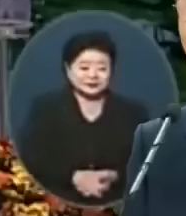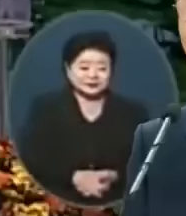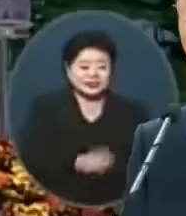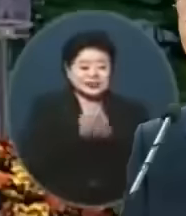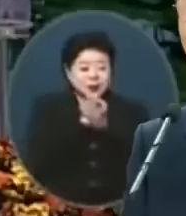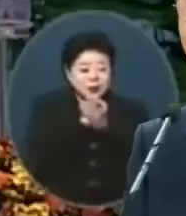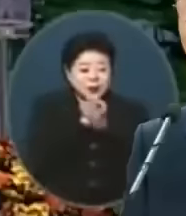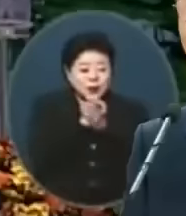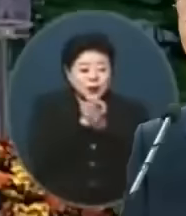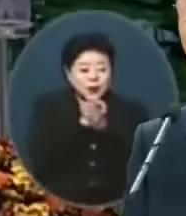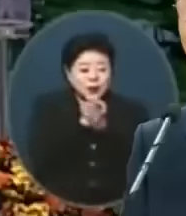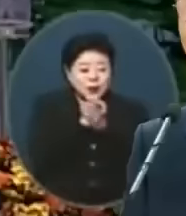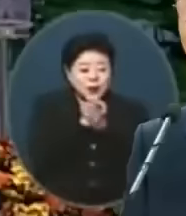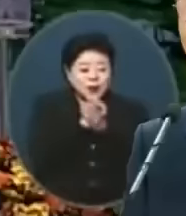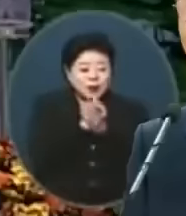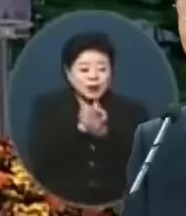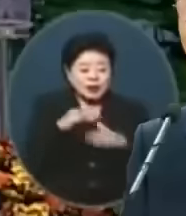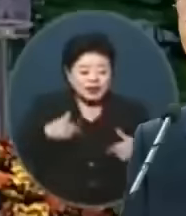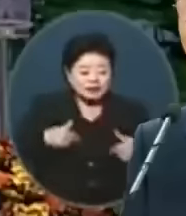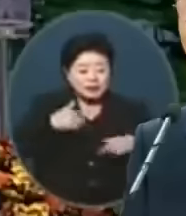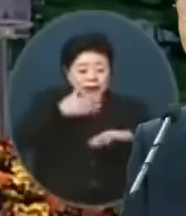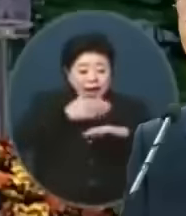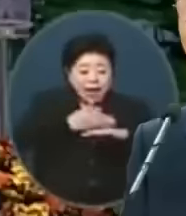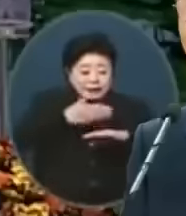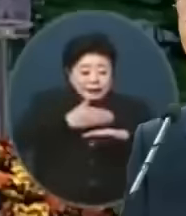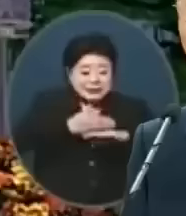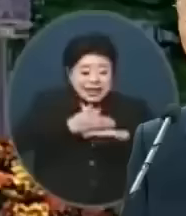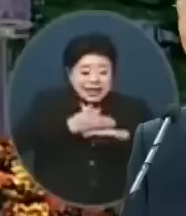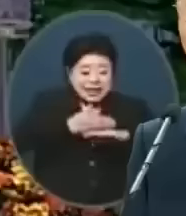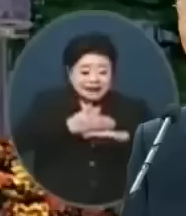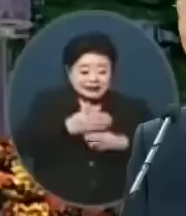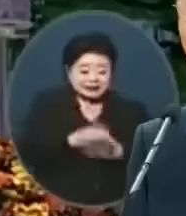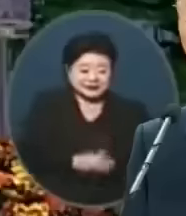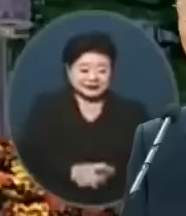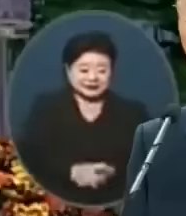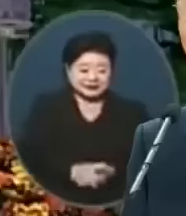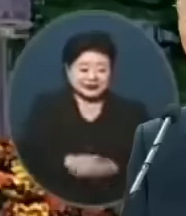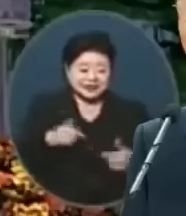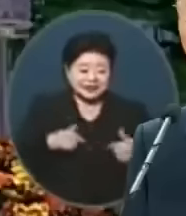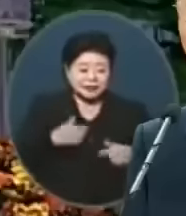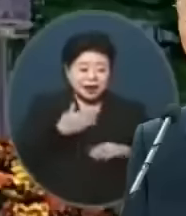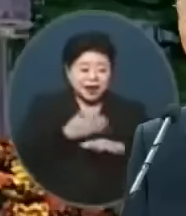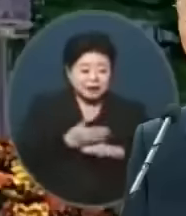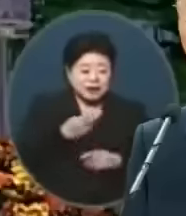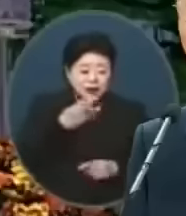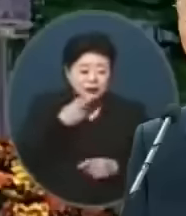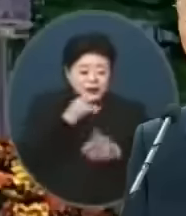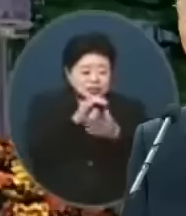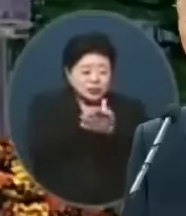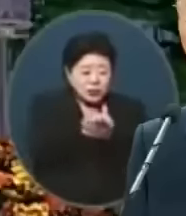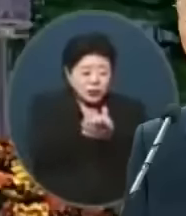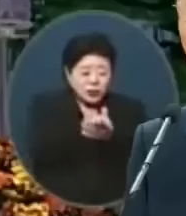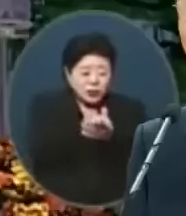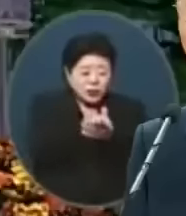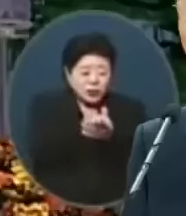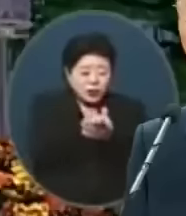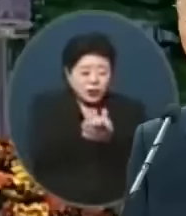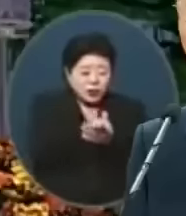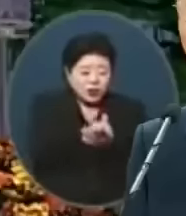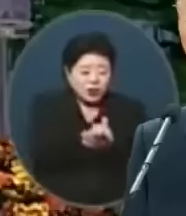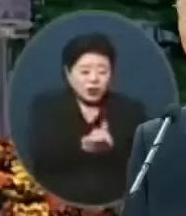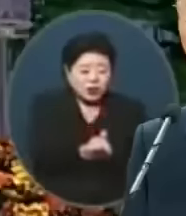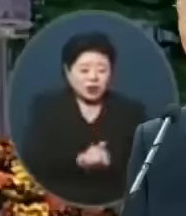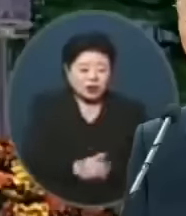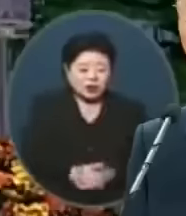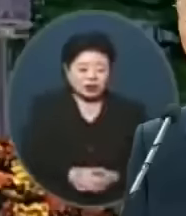기도를 기쁨과 감사를 품고 해야지 기쁨과 감사 없는 기도는 무능한 것입니다.